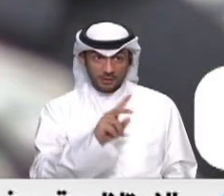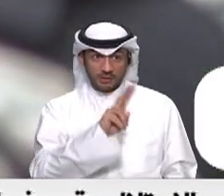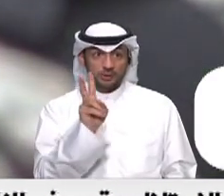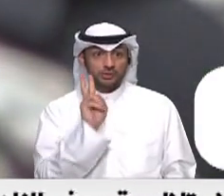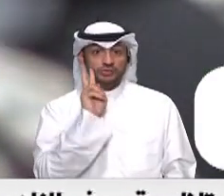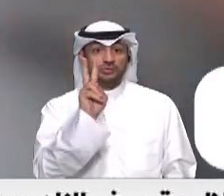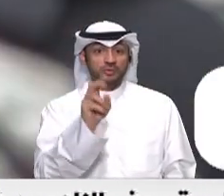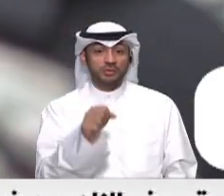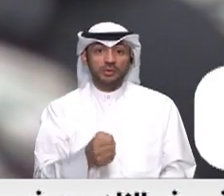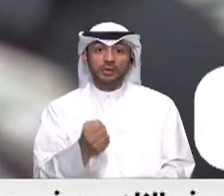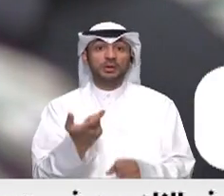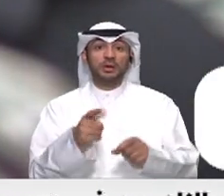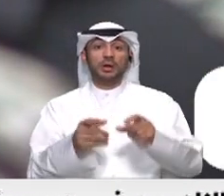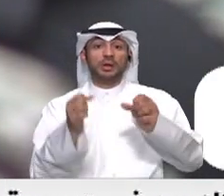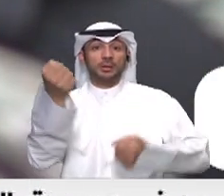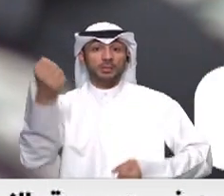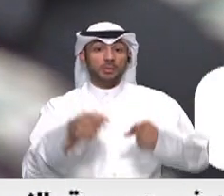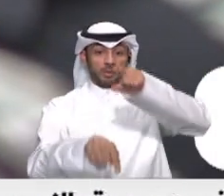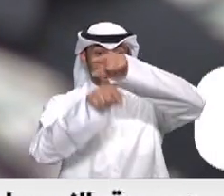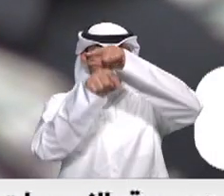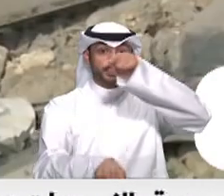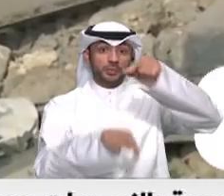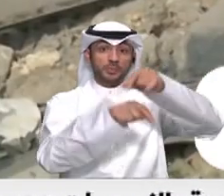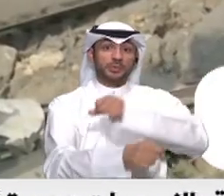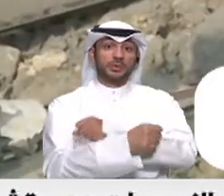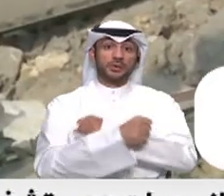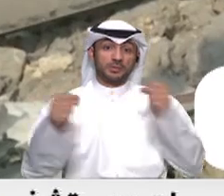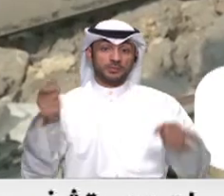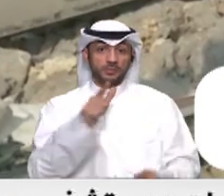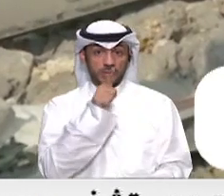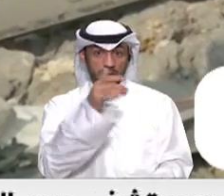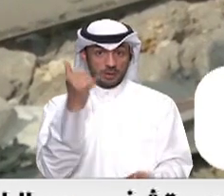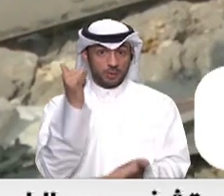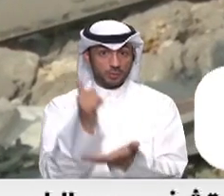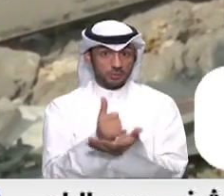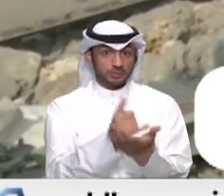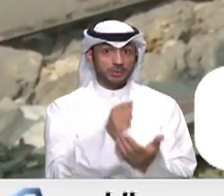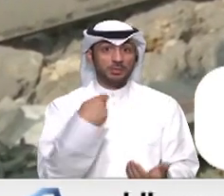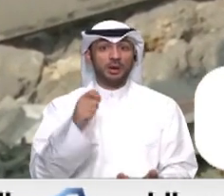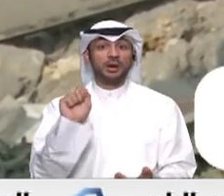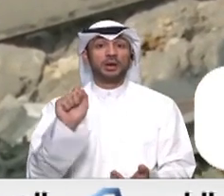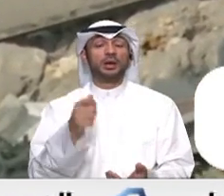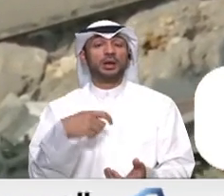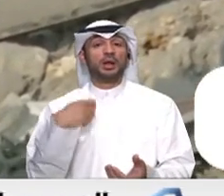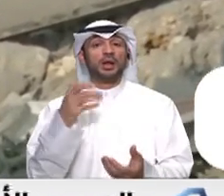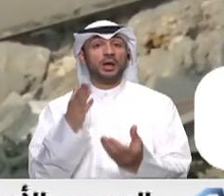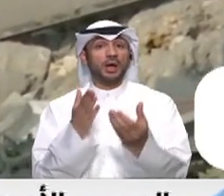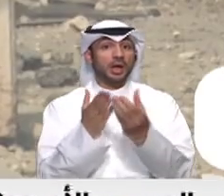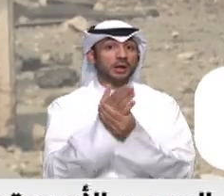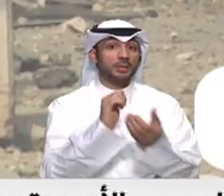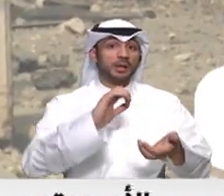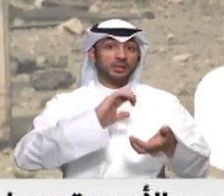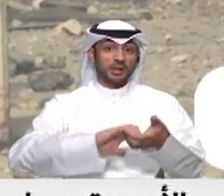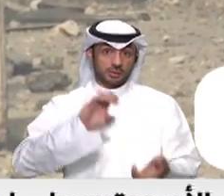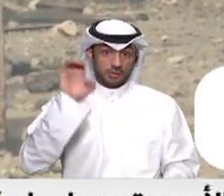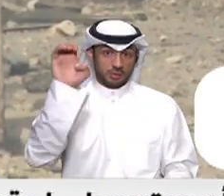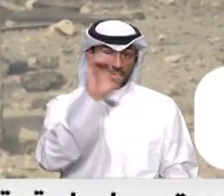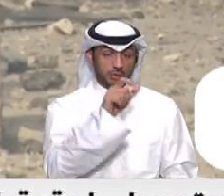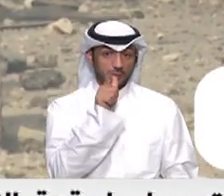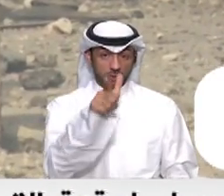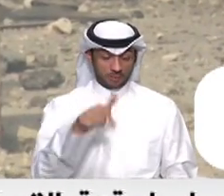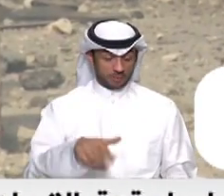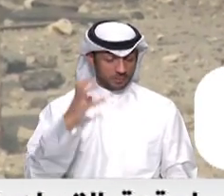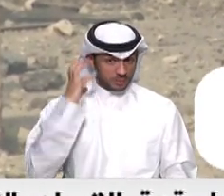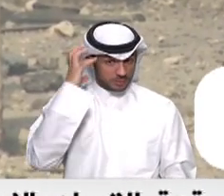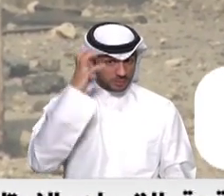أحمر انقصفت القوافل. من جهته أعرب مسؤول الشؤون الخارجية في الاتحاد الأوروبي جوزيف بوريل عن قلقه